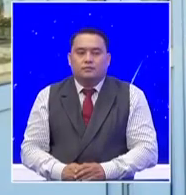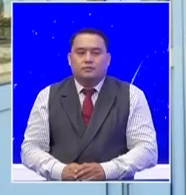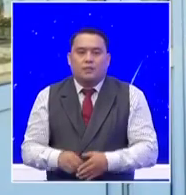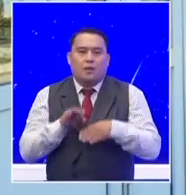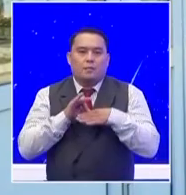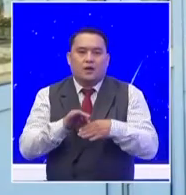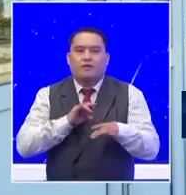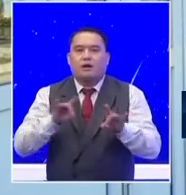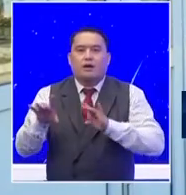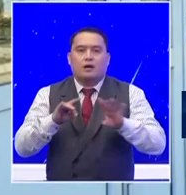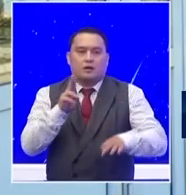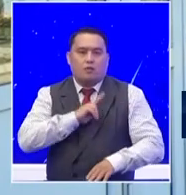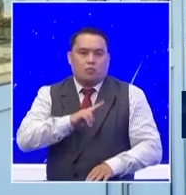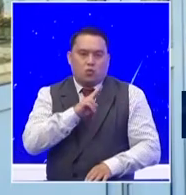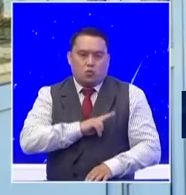Проводилась разъяснительная работа,